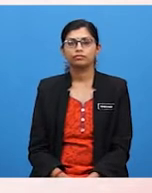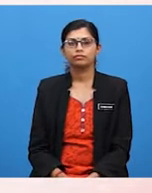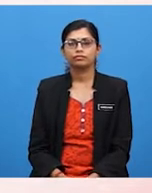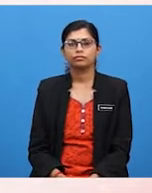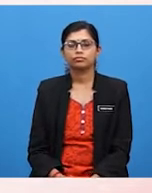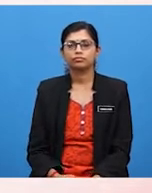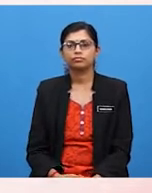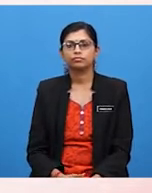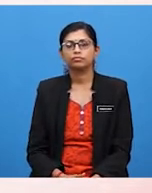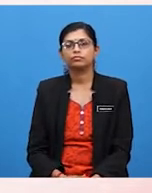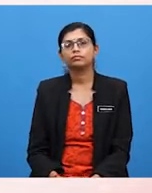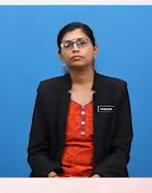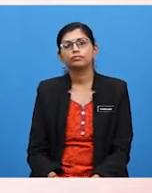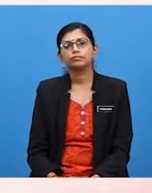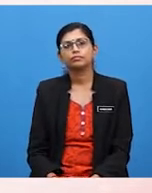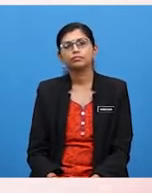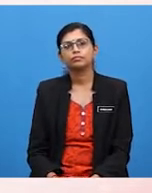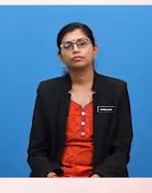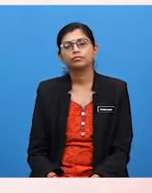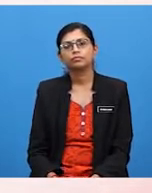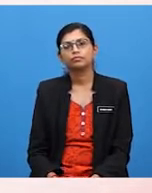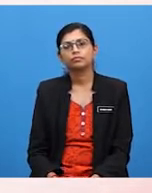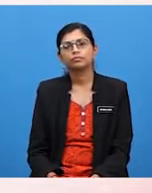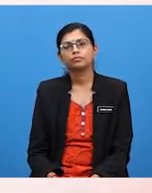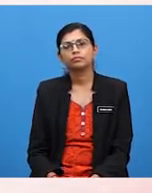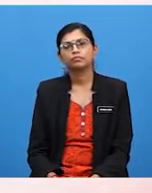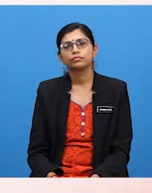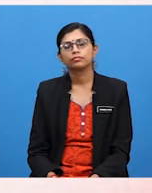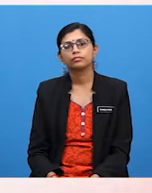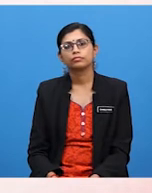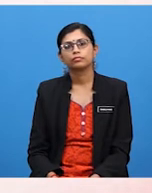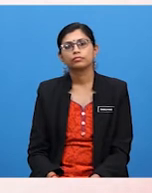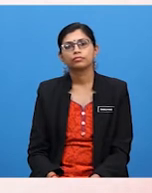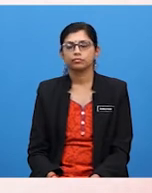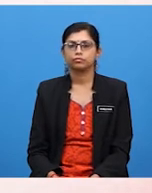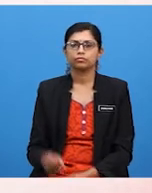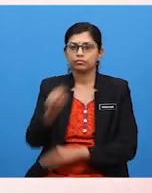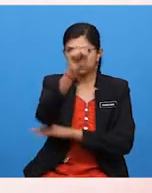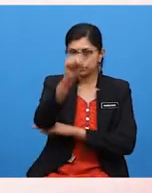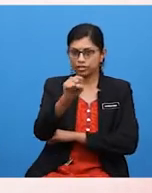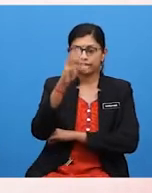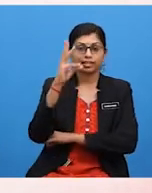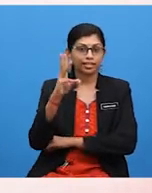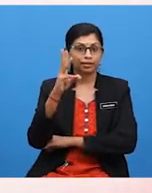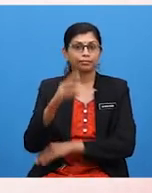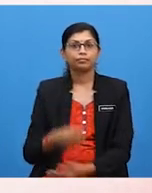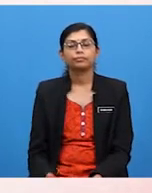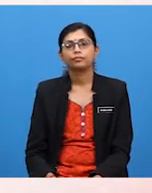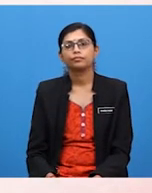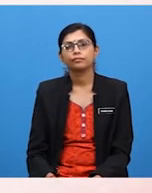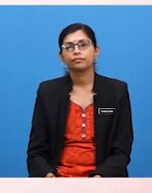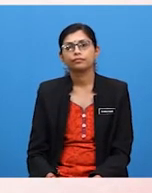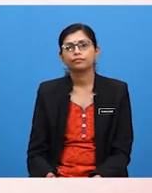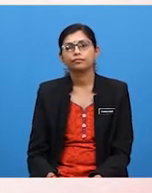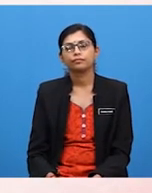meristem apex hanya berlakunya pertumbuhan primer. Soalan keenam,